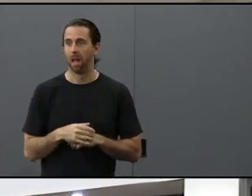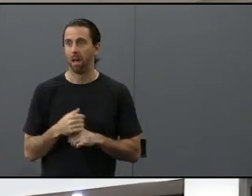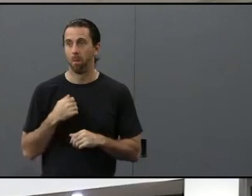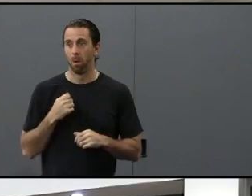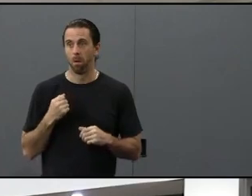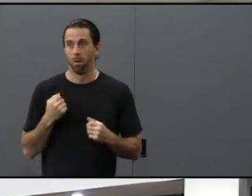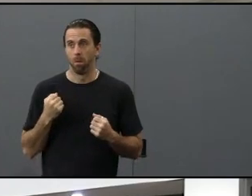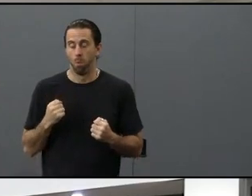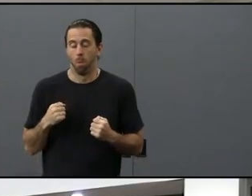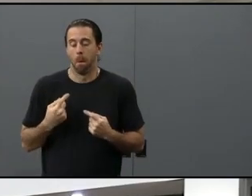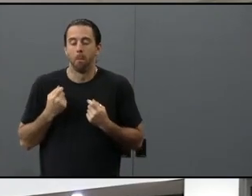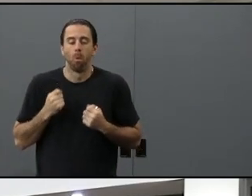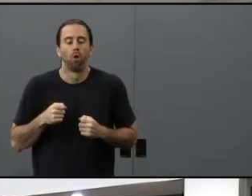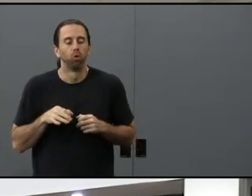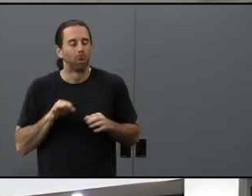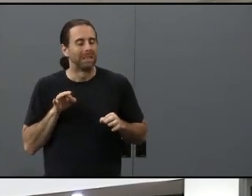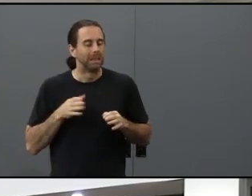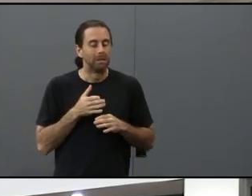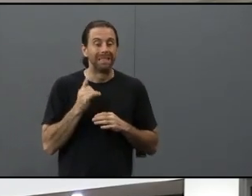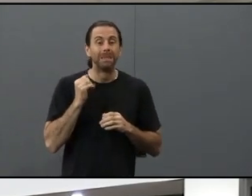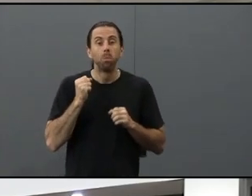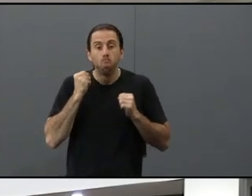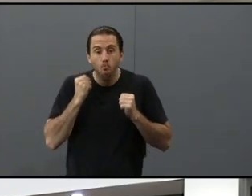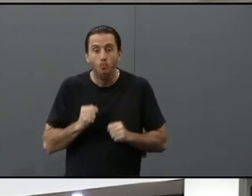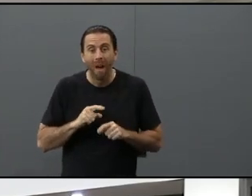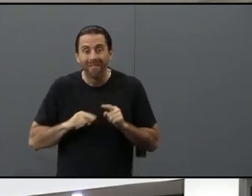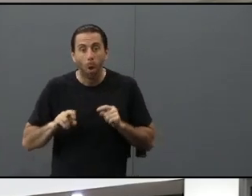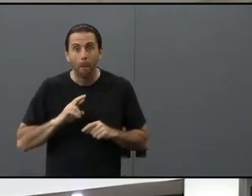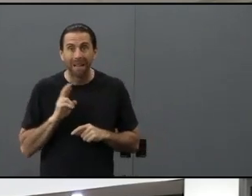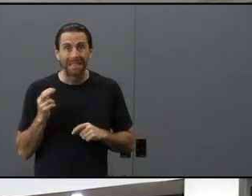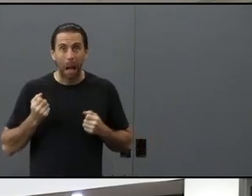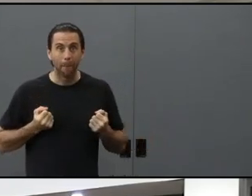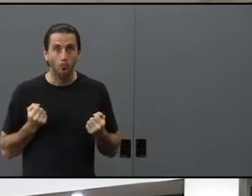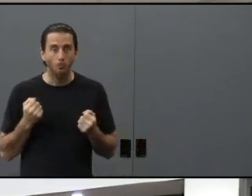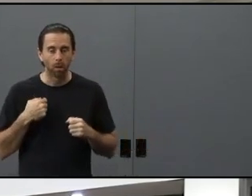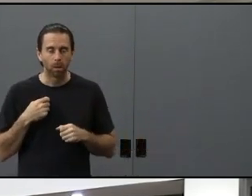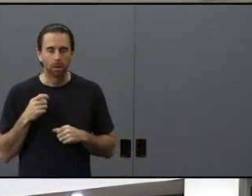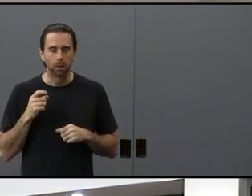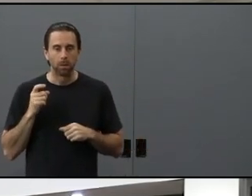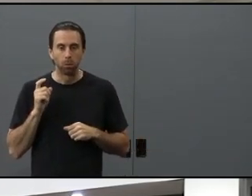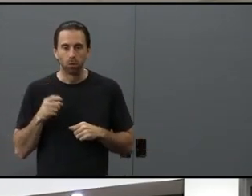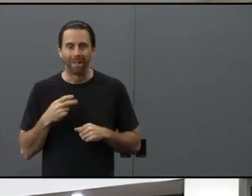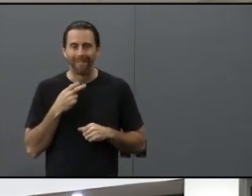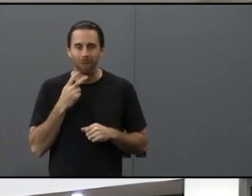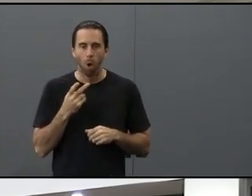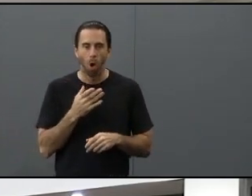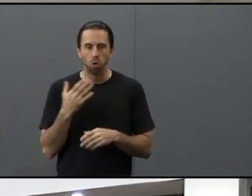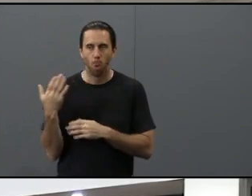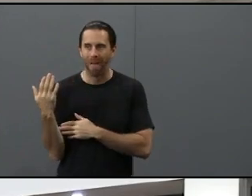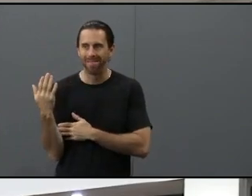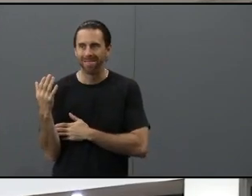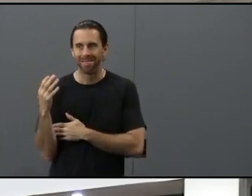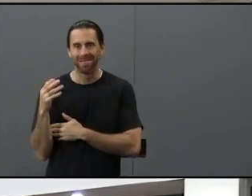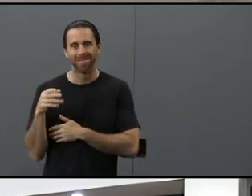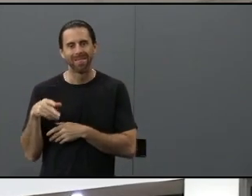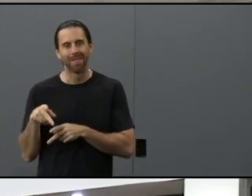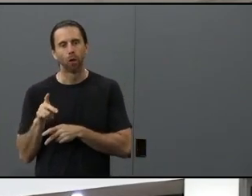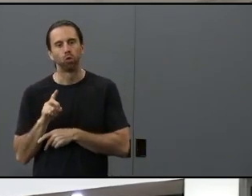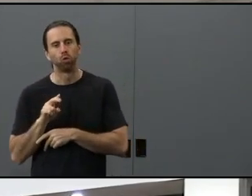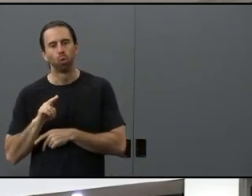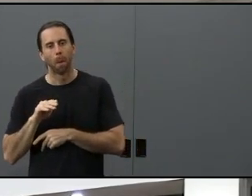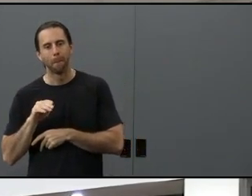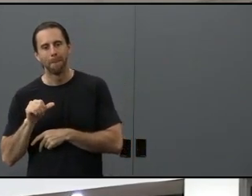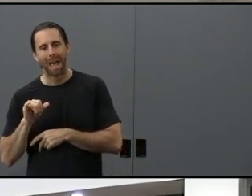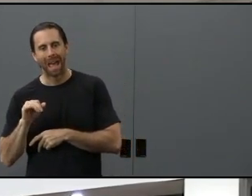permettre de choisir mes routes et si je peux éviter repentiner je suis en camion je suis obligé d'être dans la voie droite à partir de monté duum h